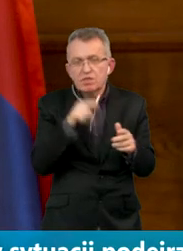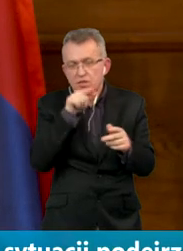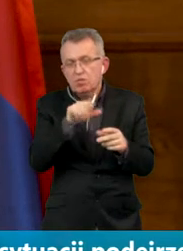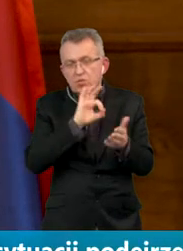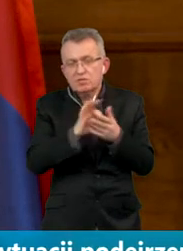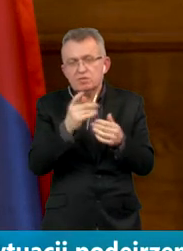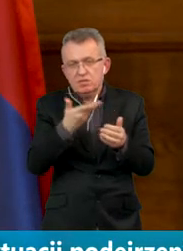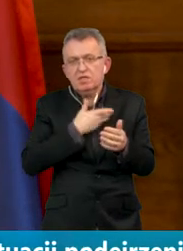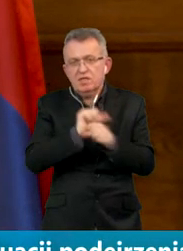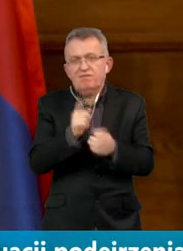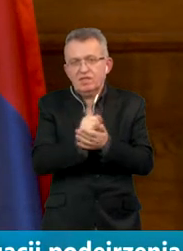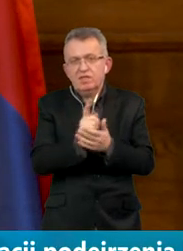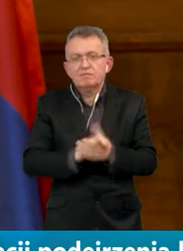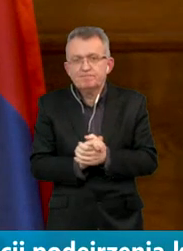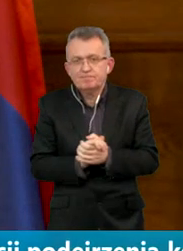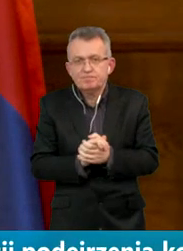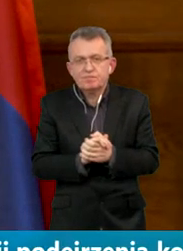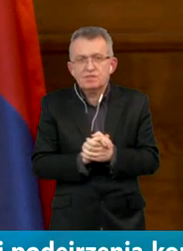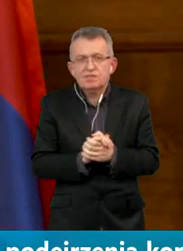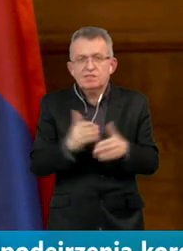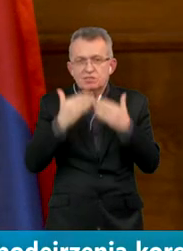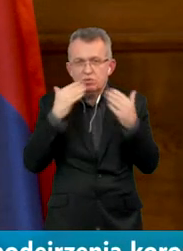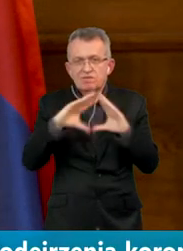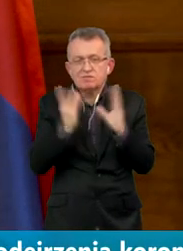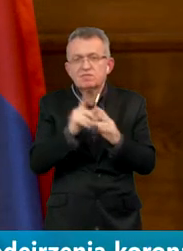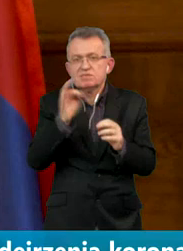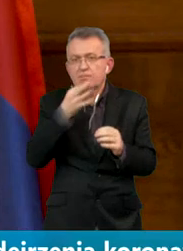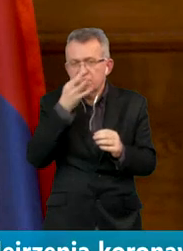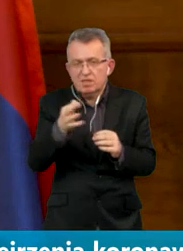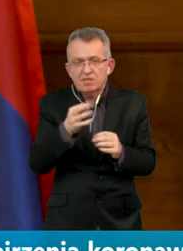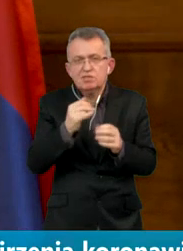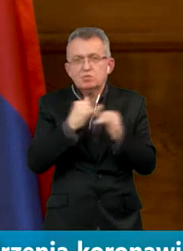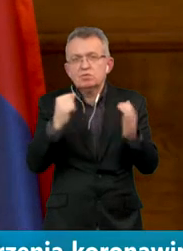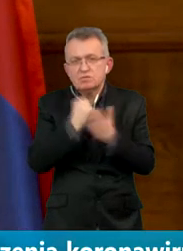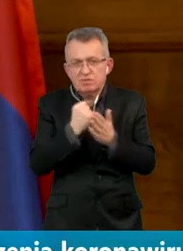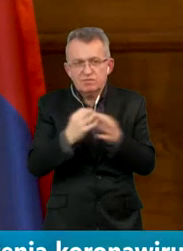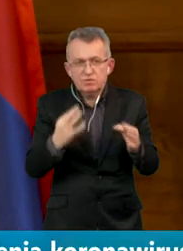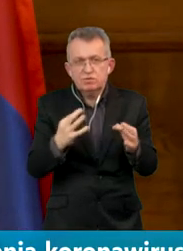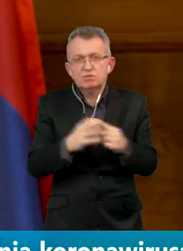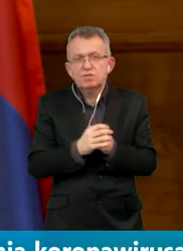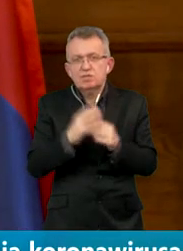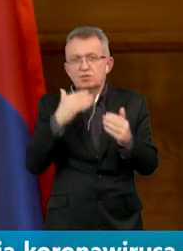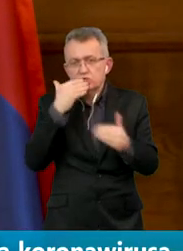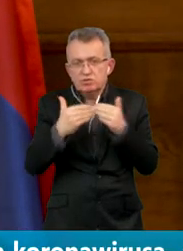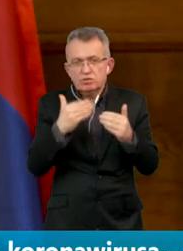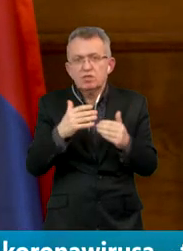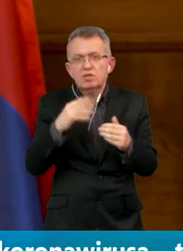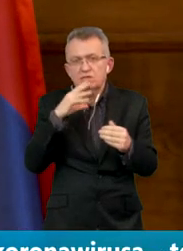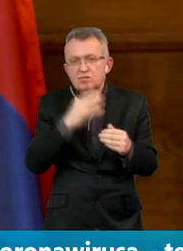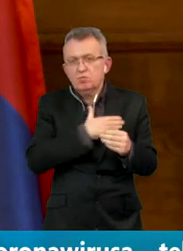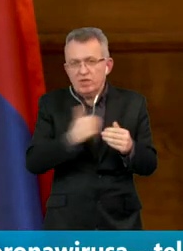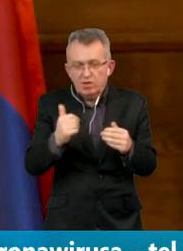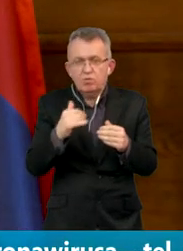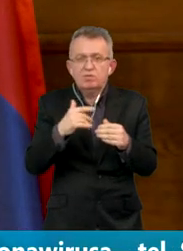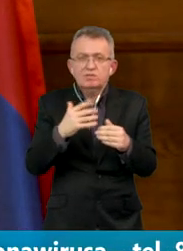powoli przynosi efekty. Dziękuję wszystkim za pytania z różnych kwestii dziś. Życzę udanego weekendu, dużo